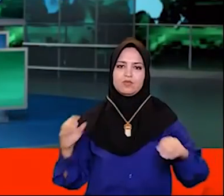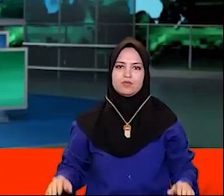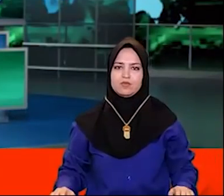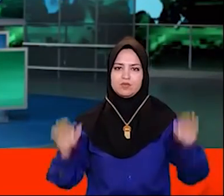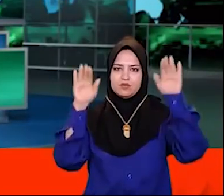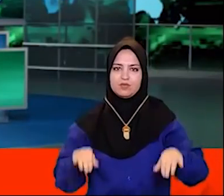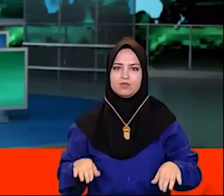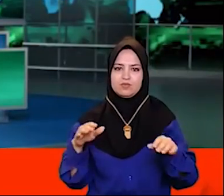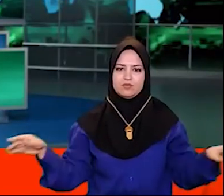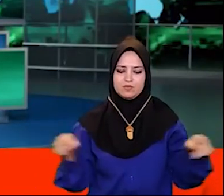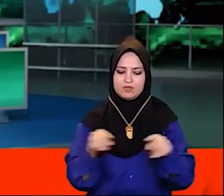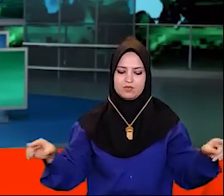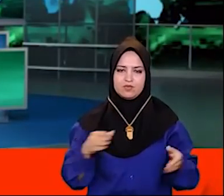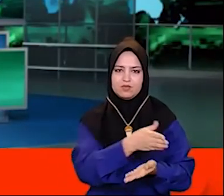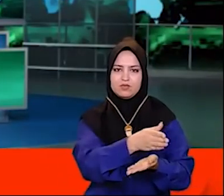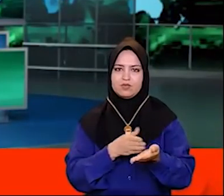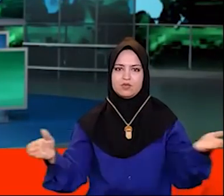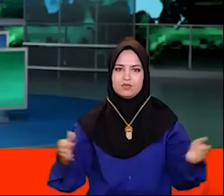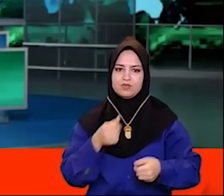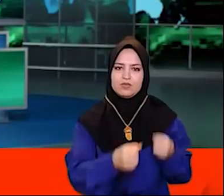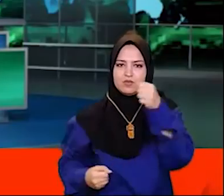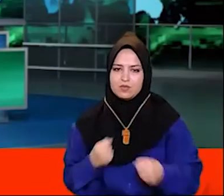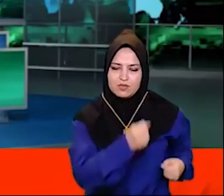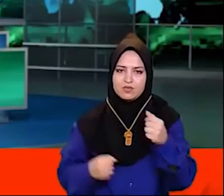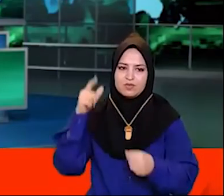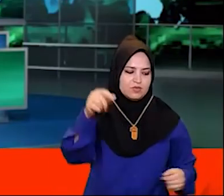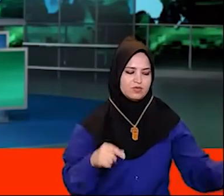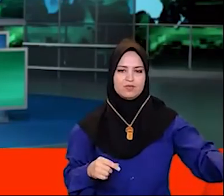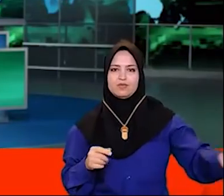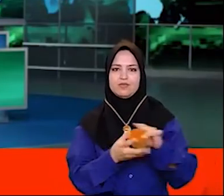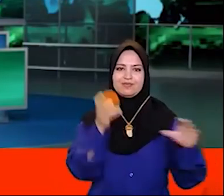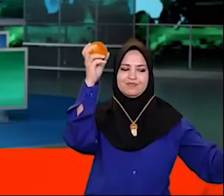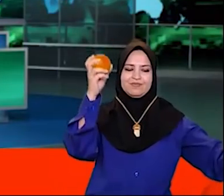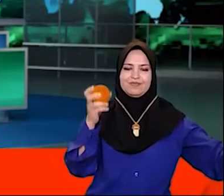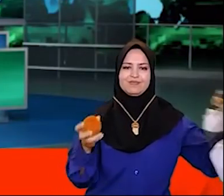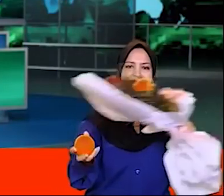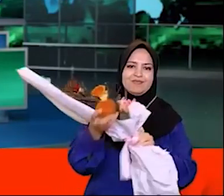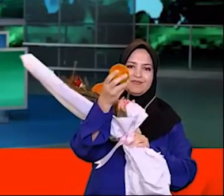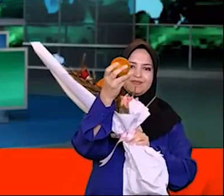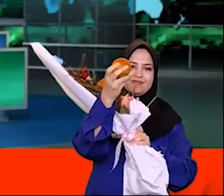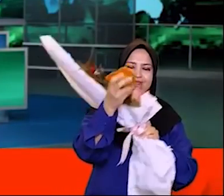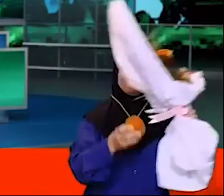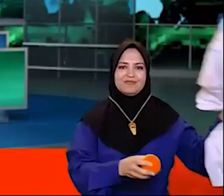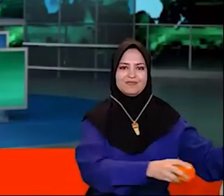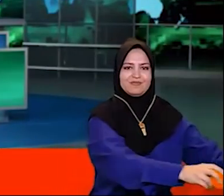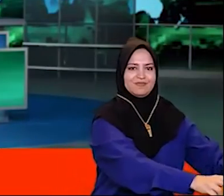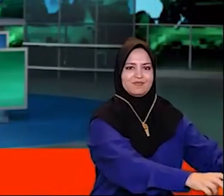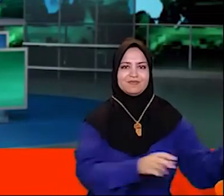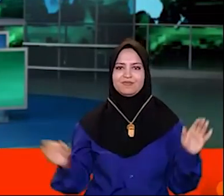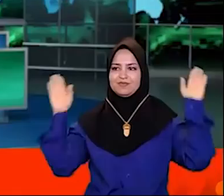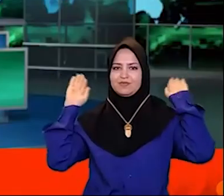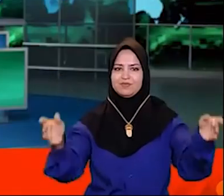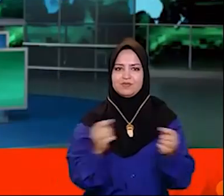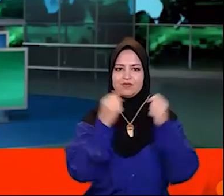خواهد داشت. همچنین عده‌ای از خانواده‌های بازیکنان مجرد پرتغال با گل و یک جعبه پرتغال از همکنون پشت درب